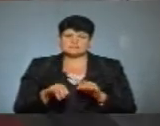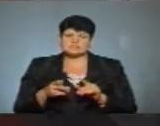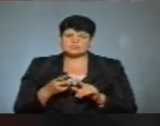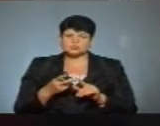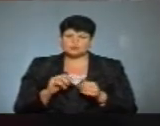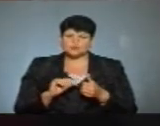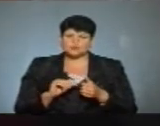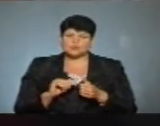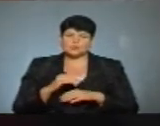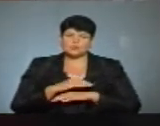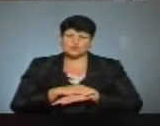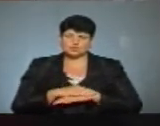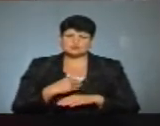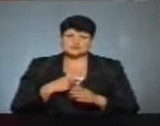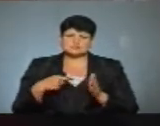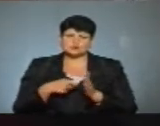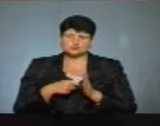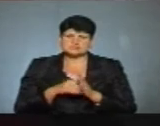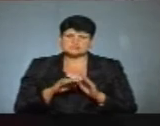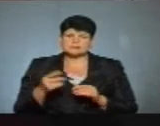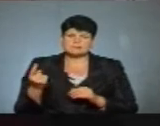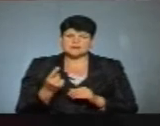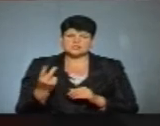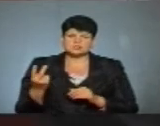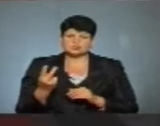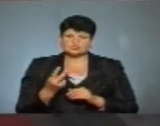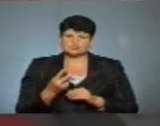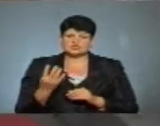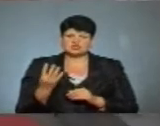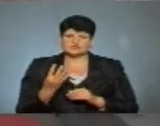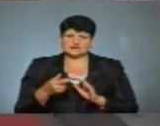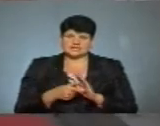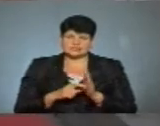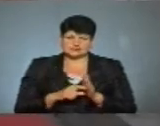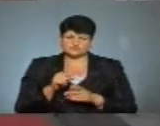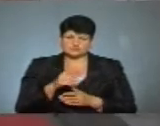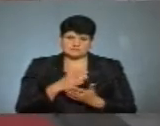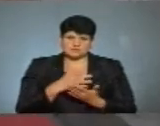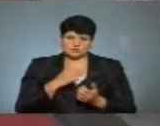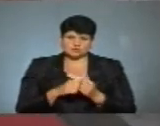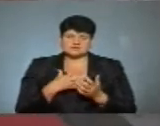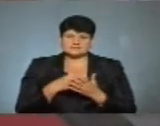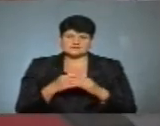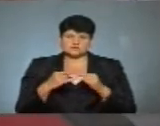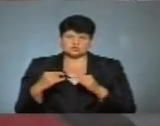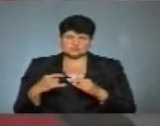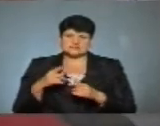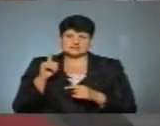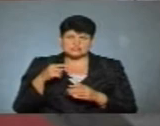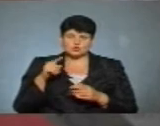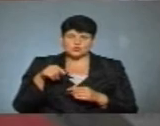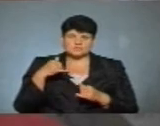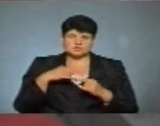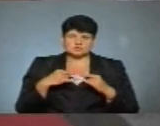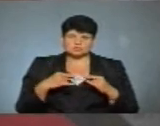року, 10-10, нас харчуються дітки перших, других та четвертих класів. Вони мають кожен свої столики, вони знають номер столика,